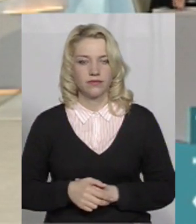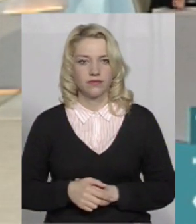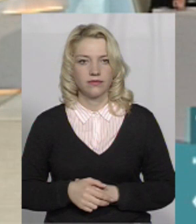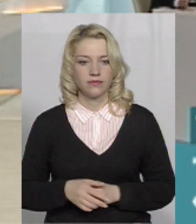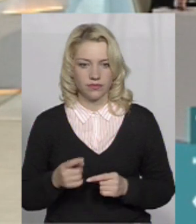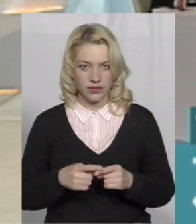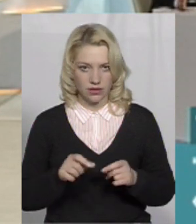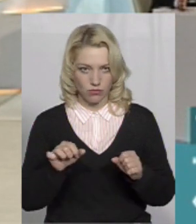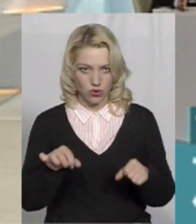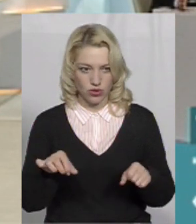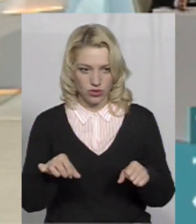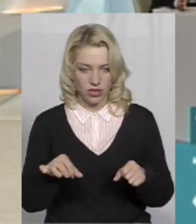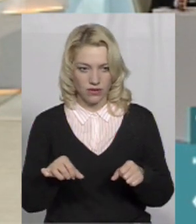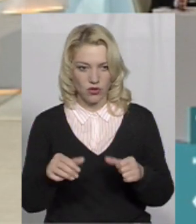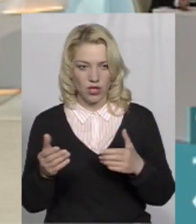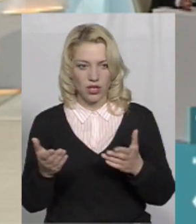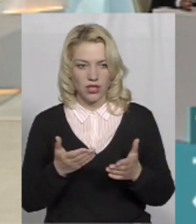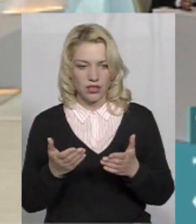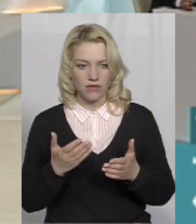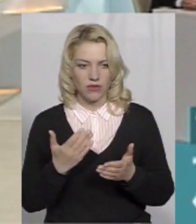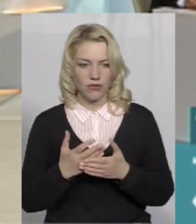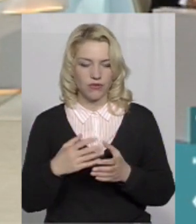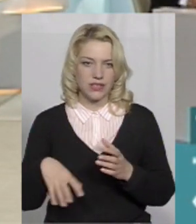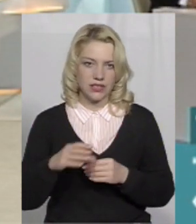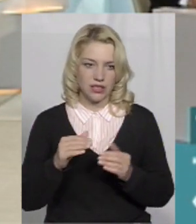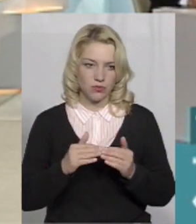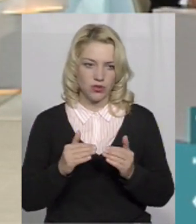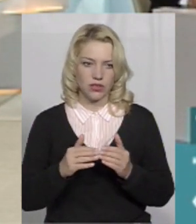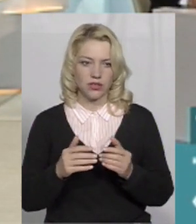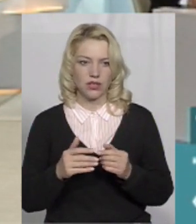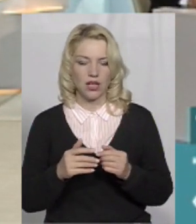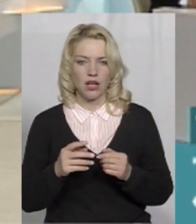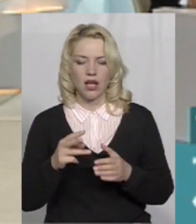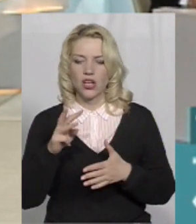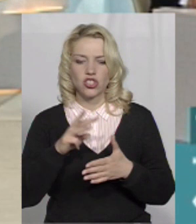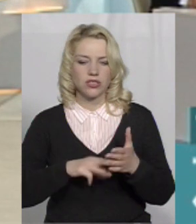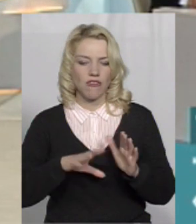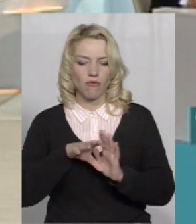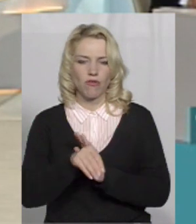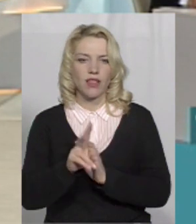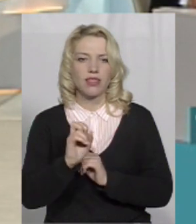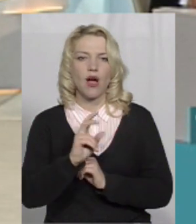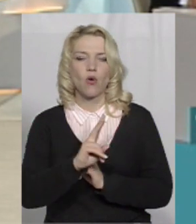Це можливо, є в усіх будинках, не в усіх. Що в нас? А штрафи на кого запровадять?